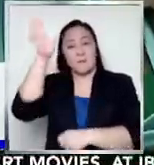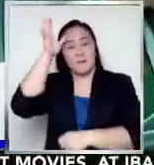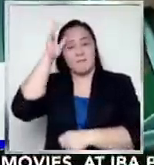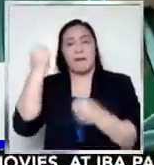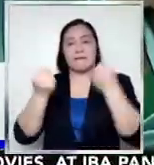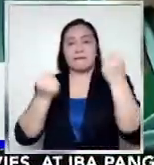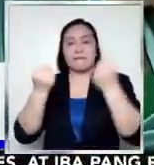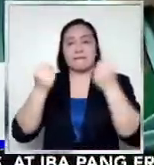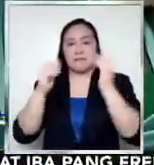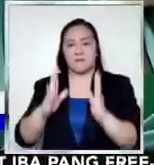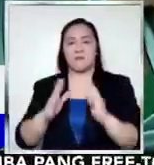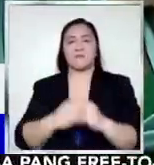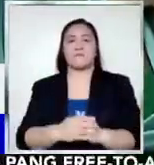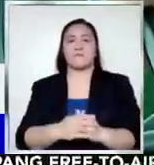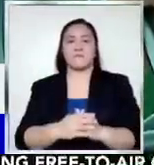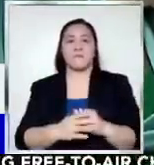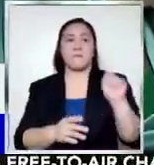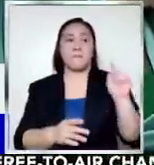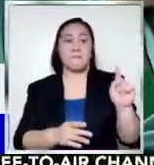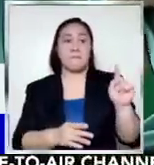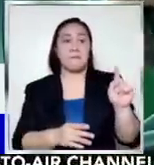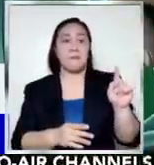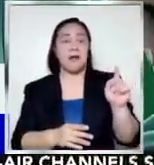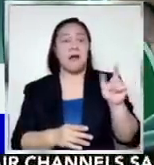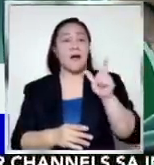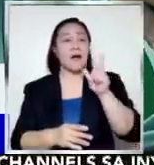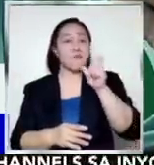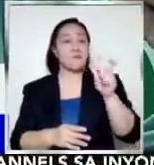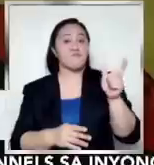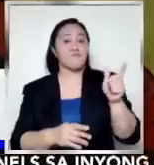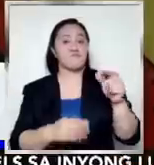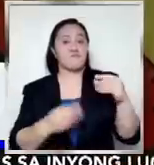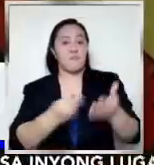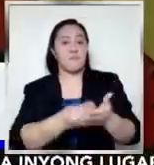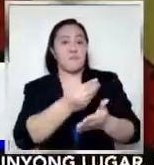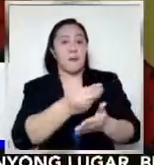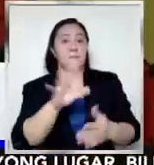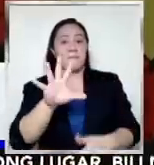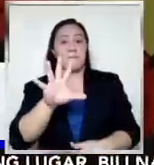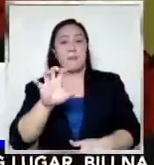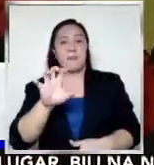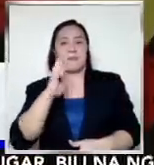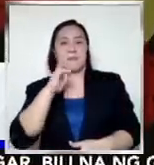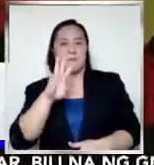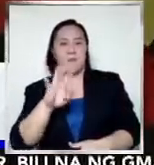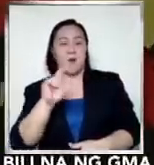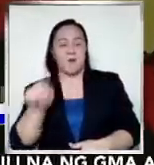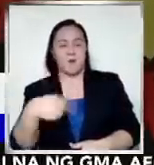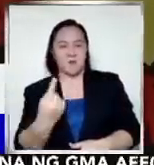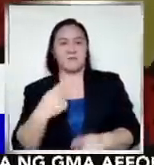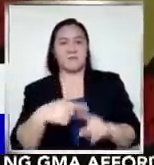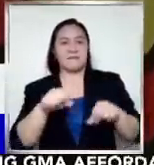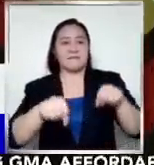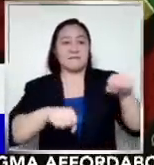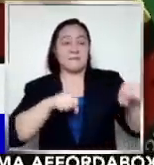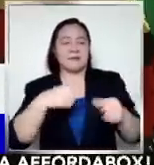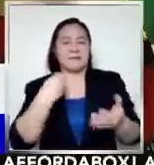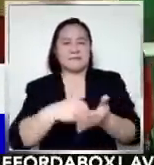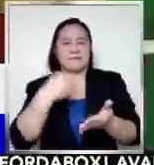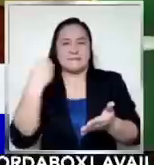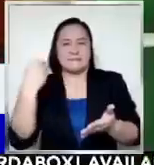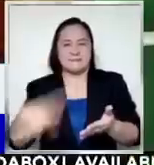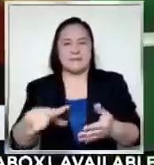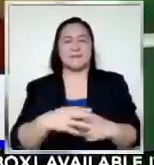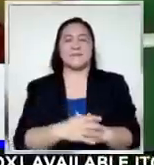eh. Oh. Eh ito, mabili ko lang, 500, 400. Kapag sinasabi ko na ganito lang kayo, ganito lang muna kasi wala